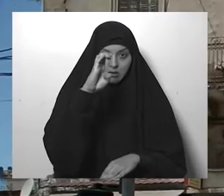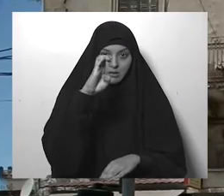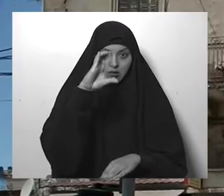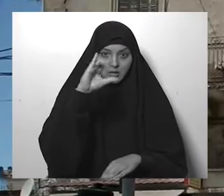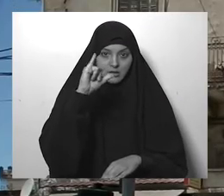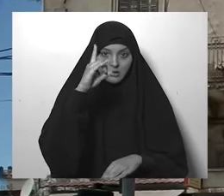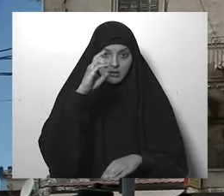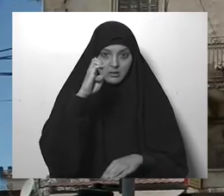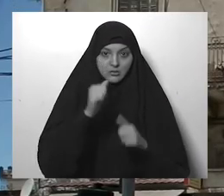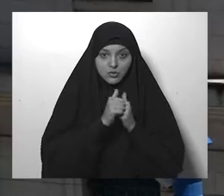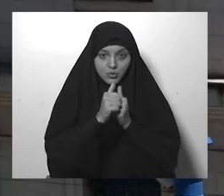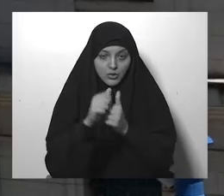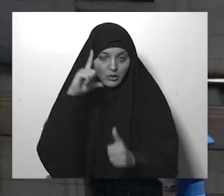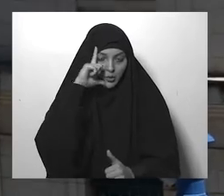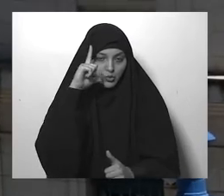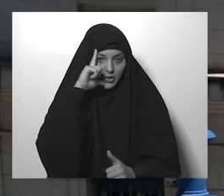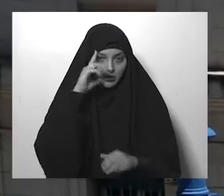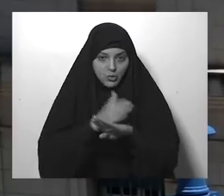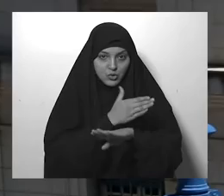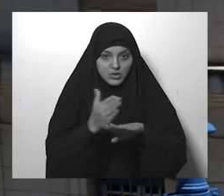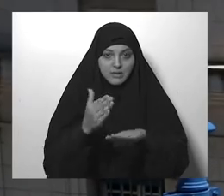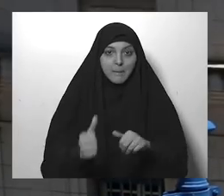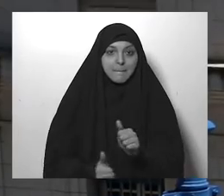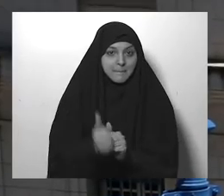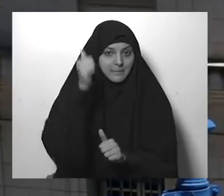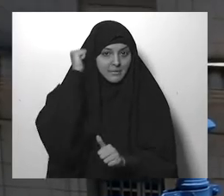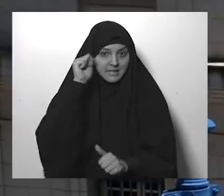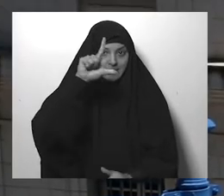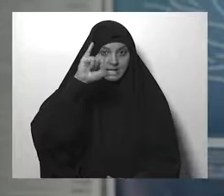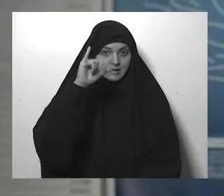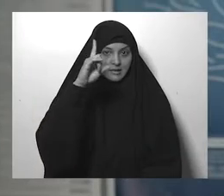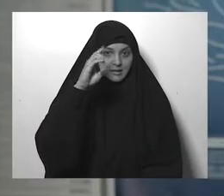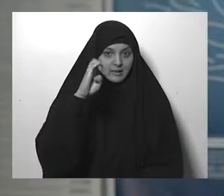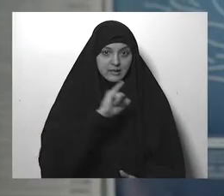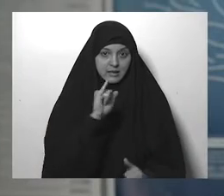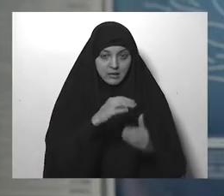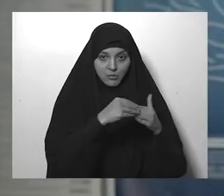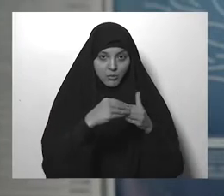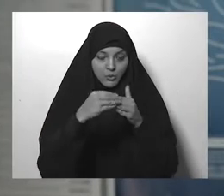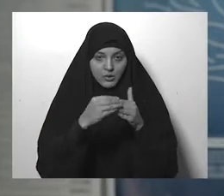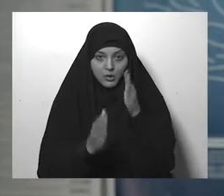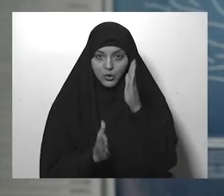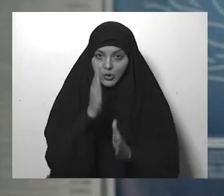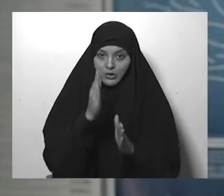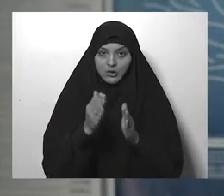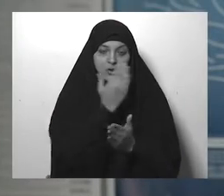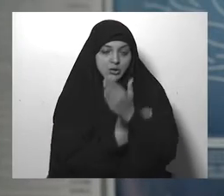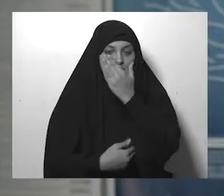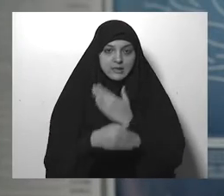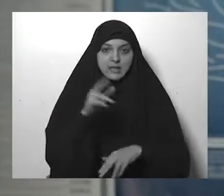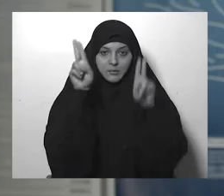suite logique au projet précédent donc le projet et leed qui a été menée entre handicap international